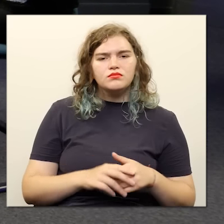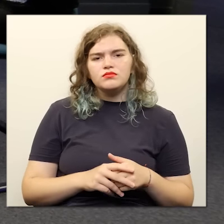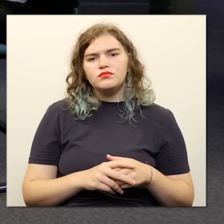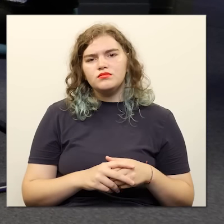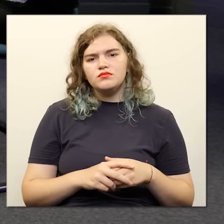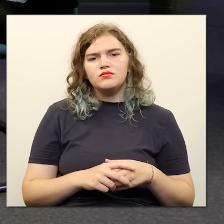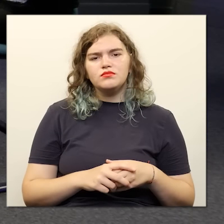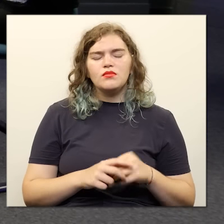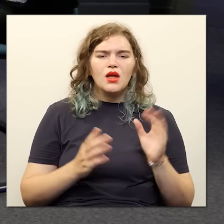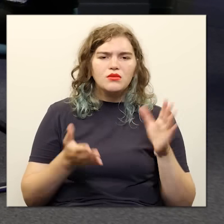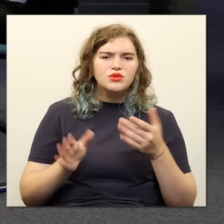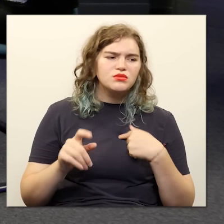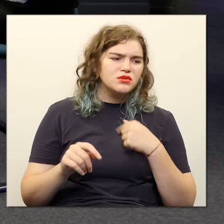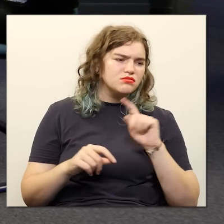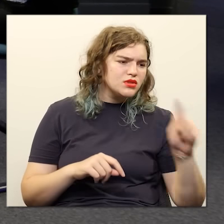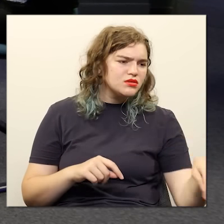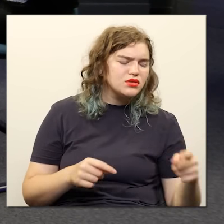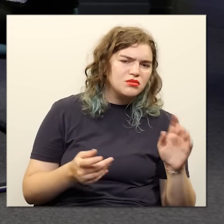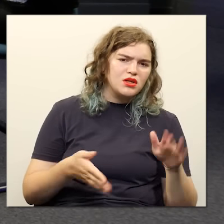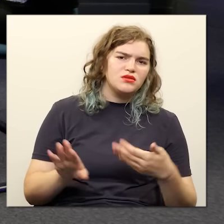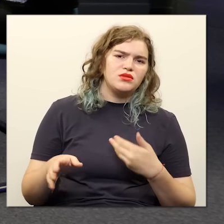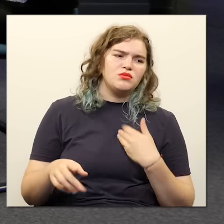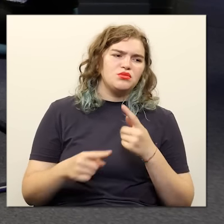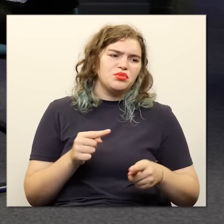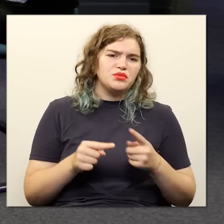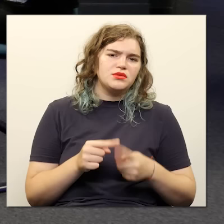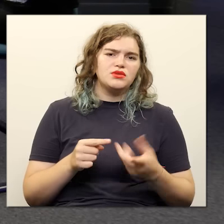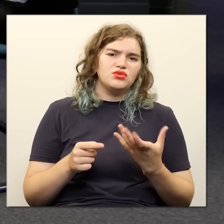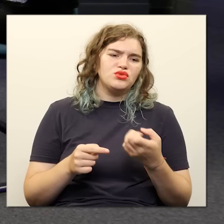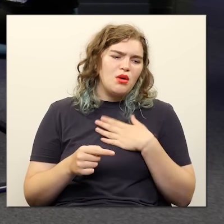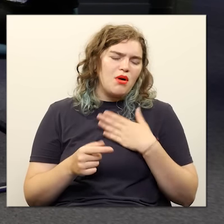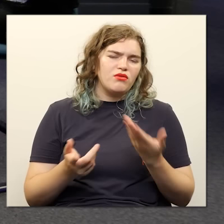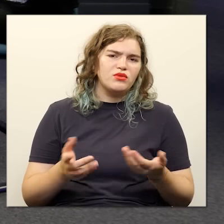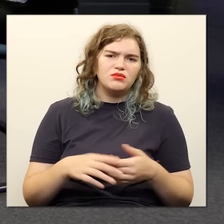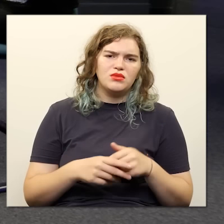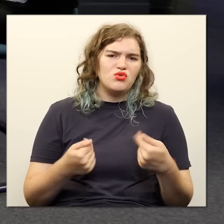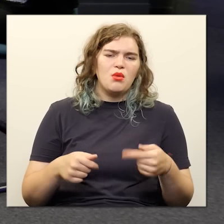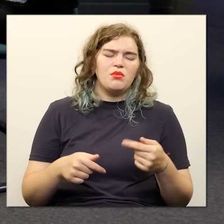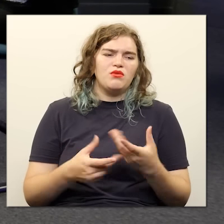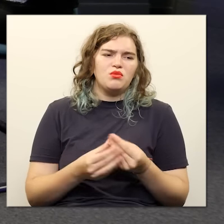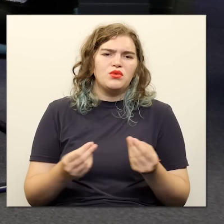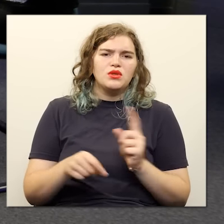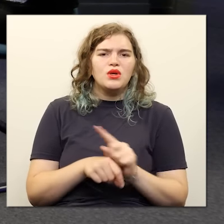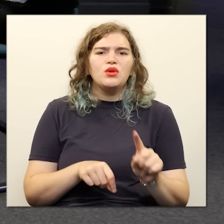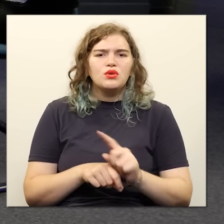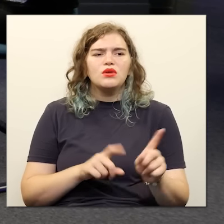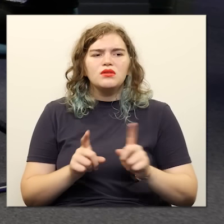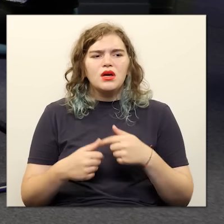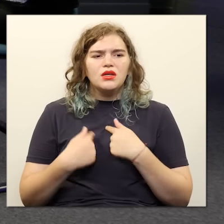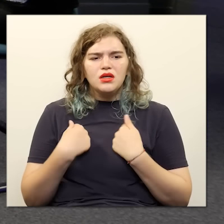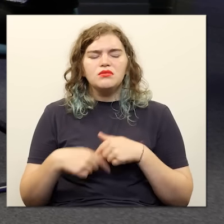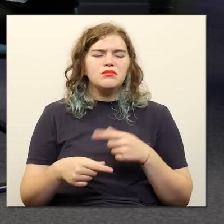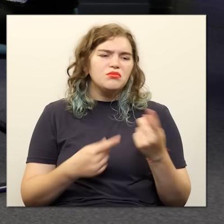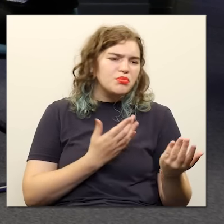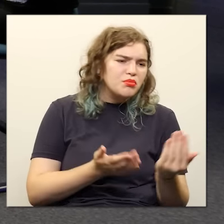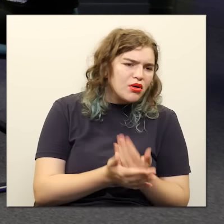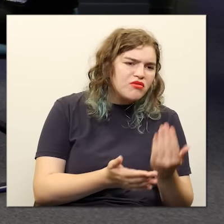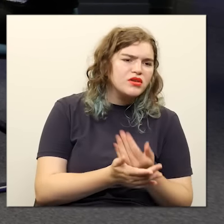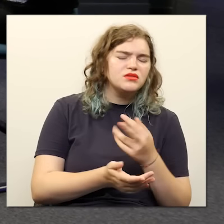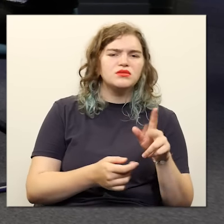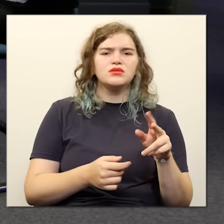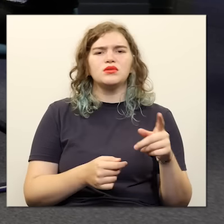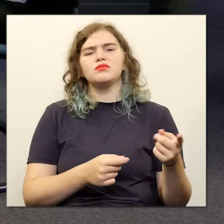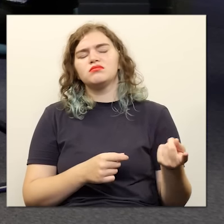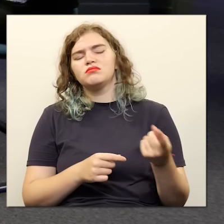Și am mers la ei cu ce am putut la început. Cu ce am putut, că n-am avut mare lucru, am avut doar numai inimă și am tot povestit